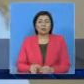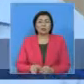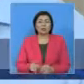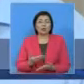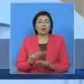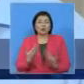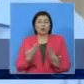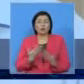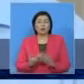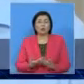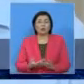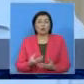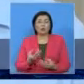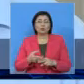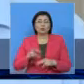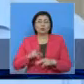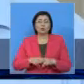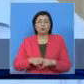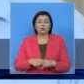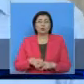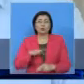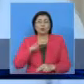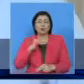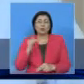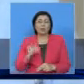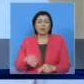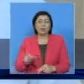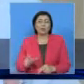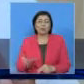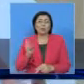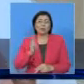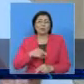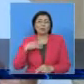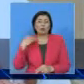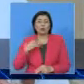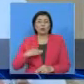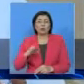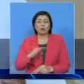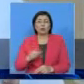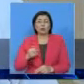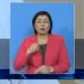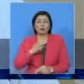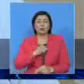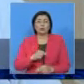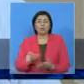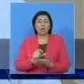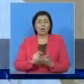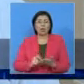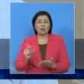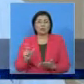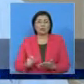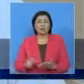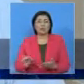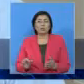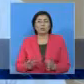болды. Жалпы азмаз термешілер әр жақтан теріп құрап айтқанменен осы Ақтөбе өңірінің өзіндегі ақын жыраулардың шығармаларын